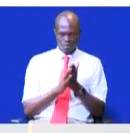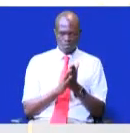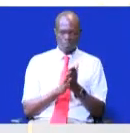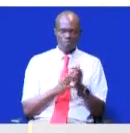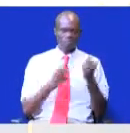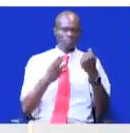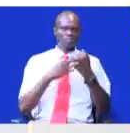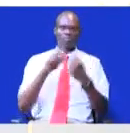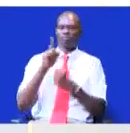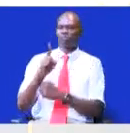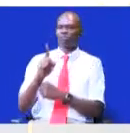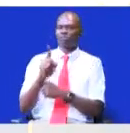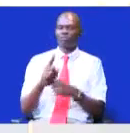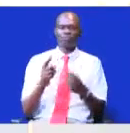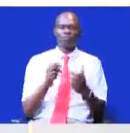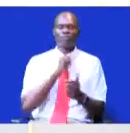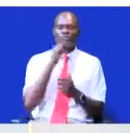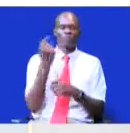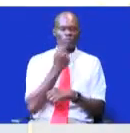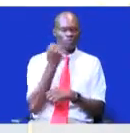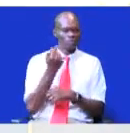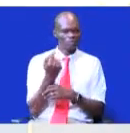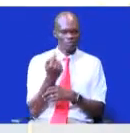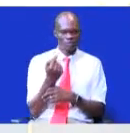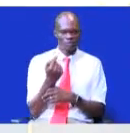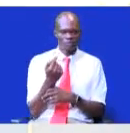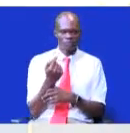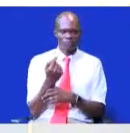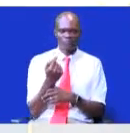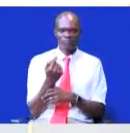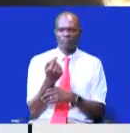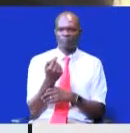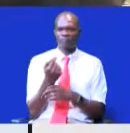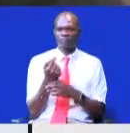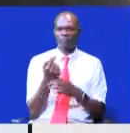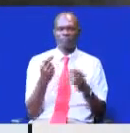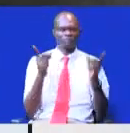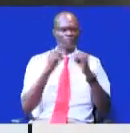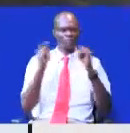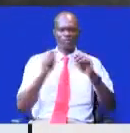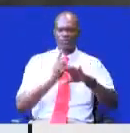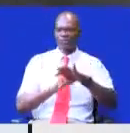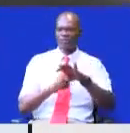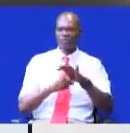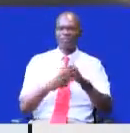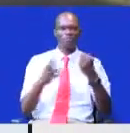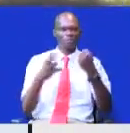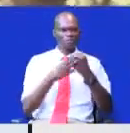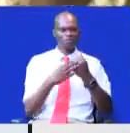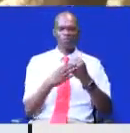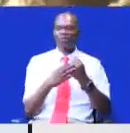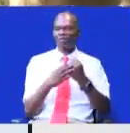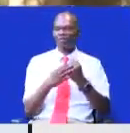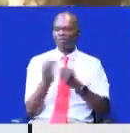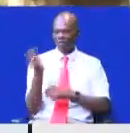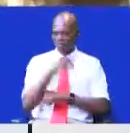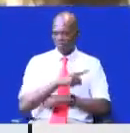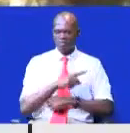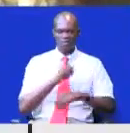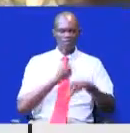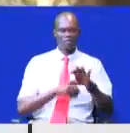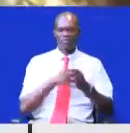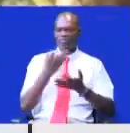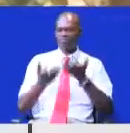91. To kapuonjo ndalo malach, apuonjo dweche 9 kende. Koro kane gi balance jopuonj ndalo